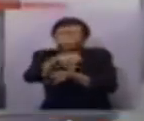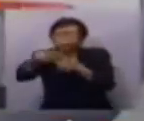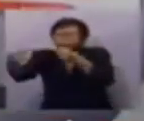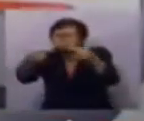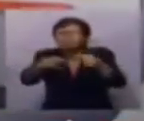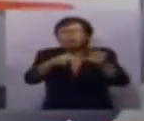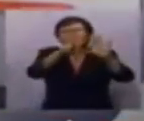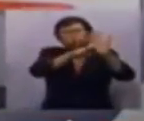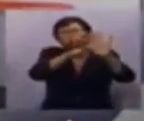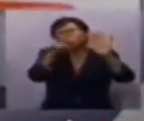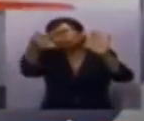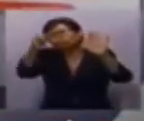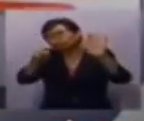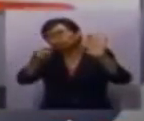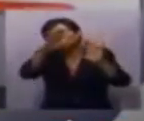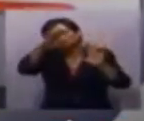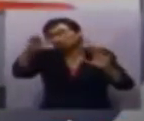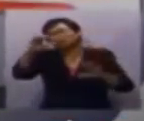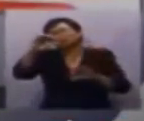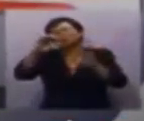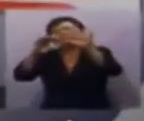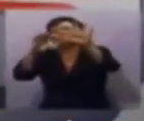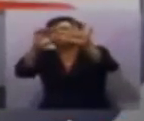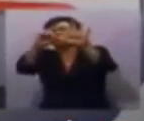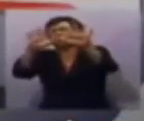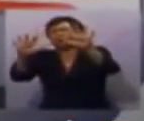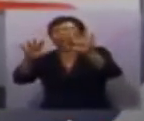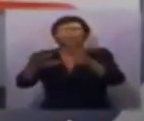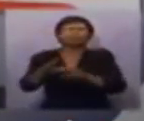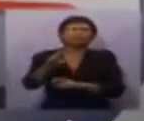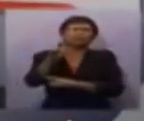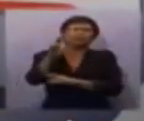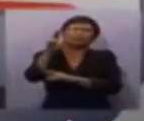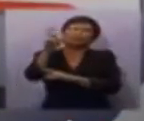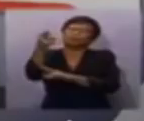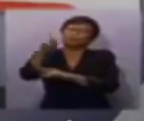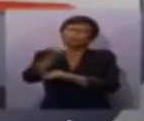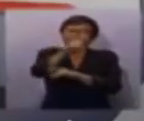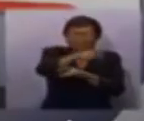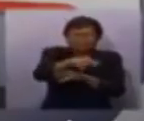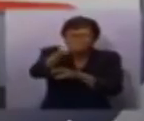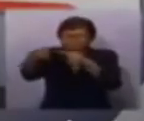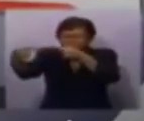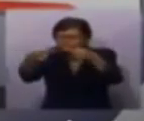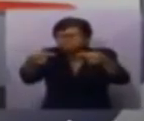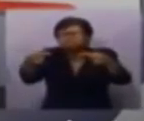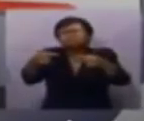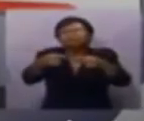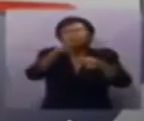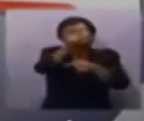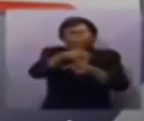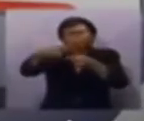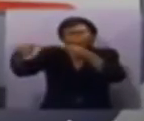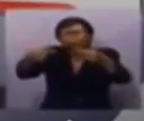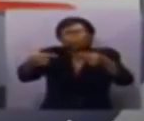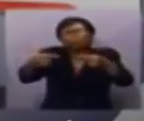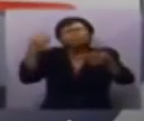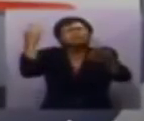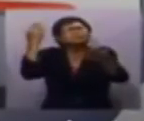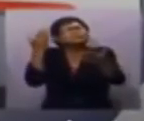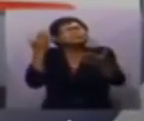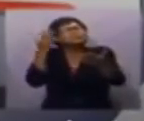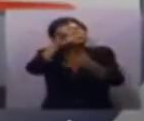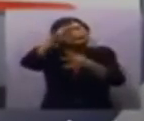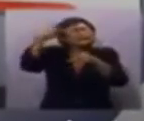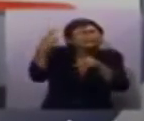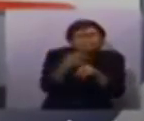bagi kerusi DUN kita hanya ada 505 kerusi Dewan Negeri, tapi calon yang bertanding itu nampak juga macam